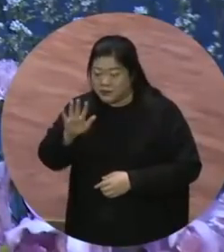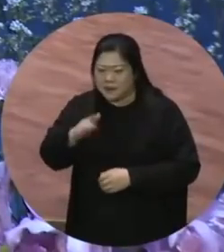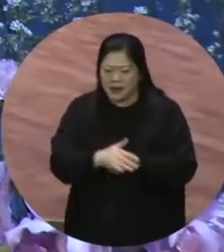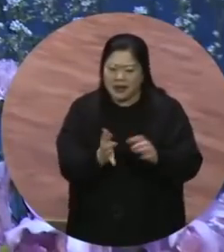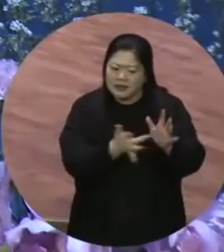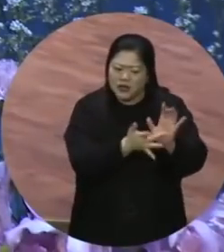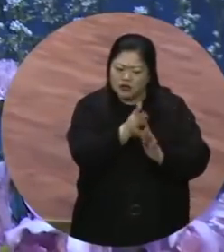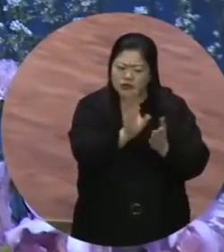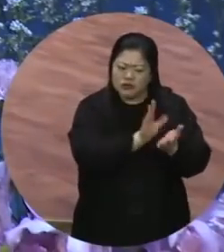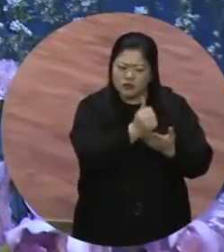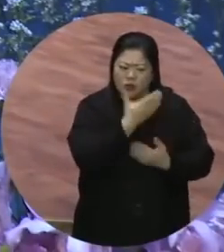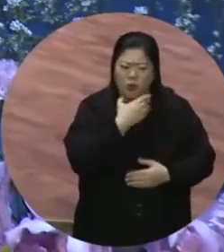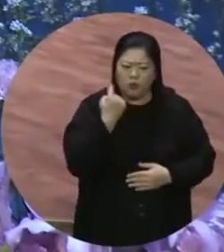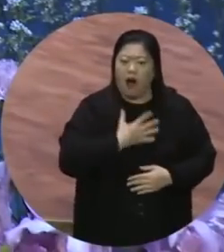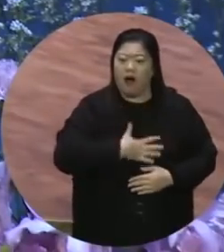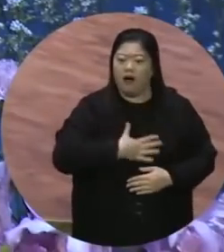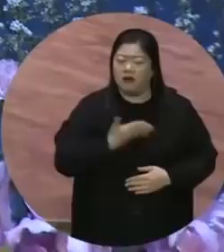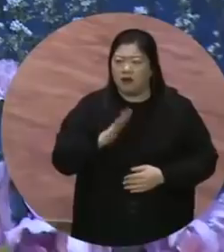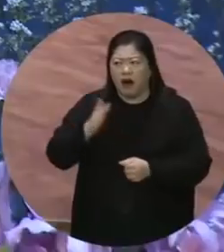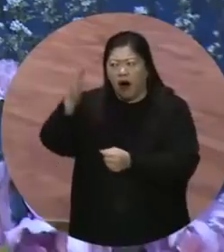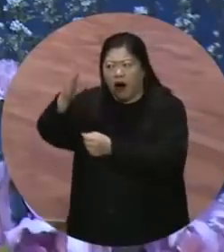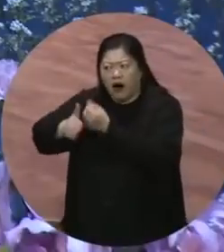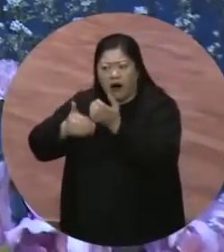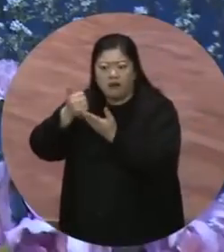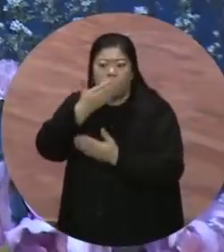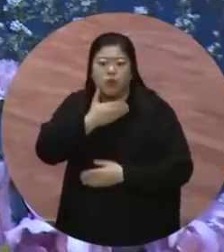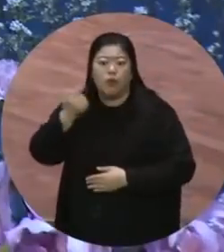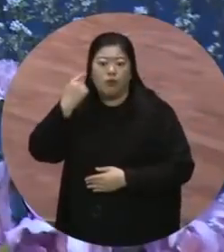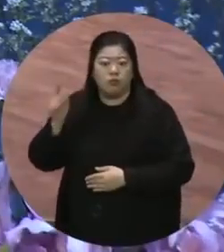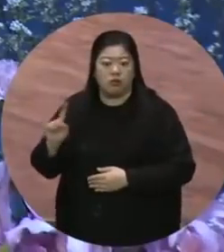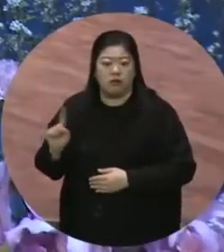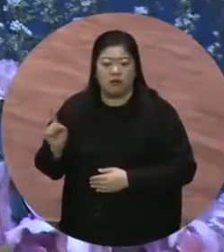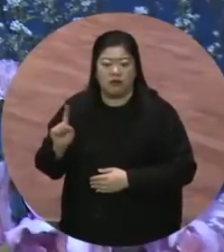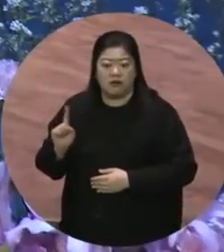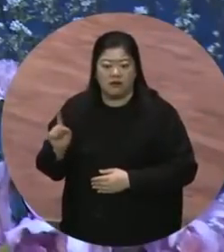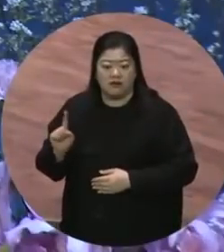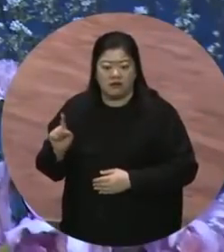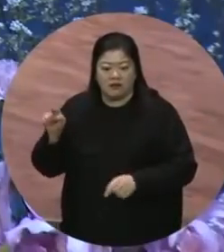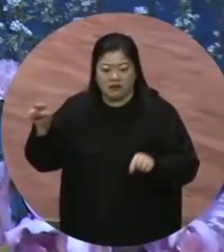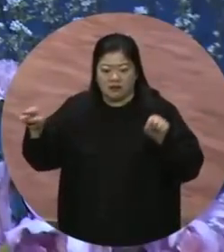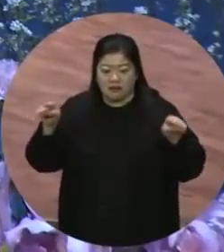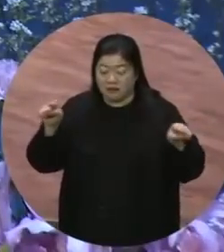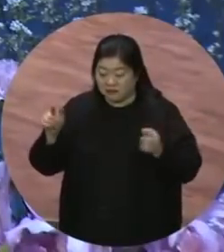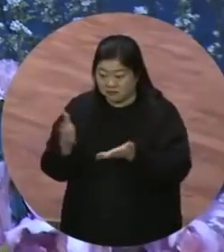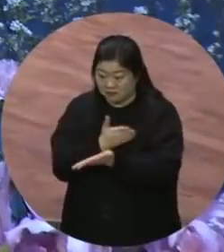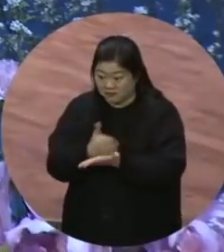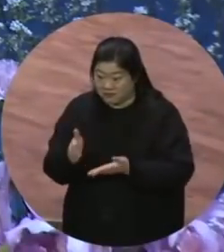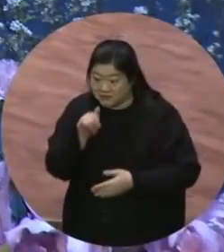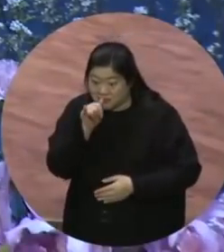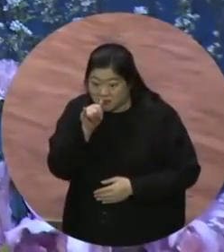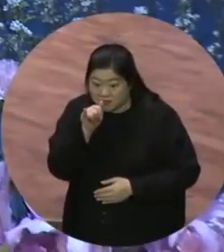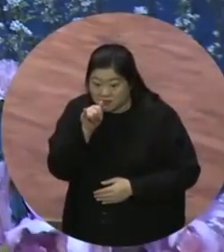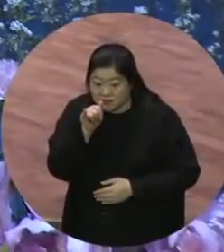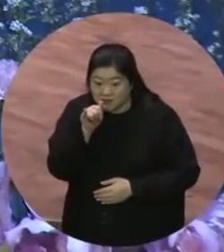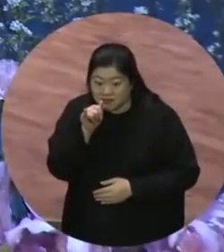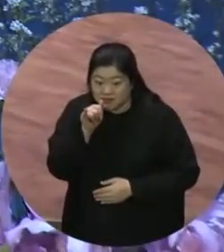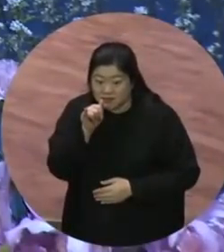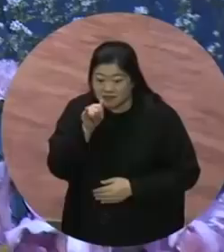좀 생소할 수가 있어요. 예수 그리스도의 복음은 자주 말하는데 하나님의 복음, 자, 이